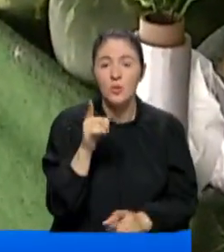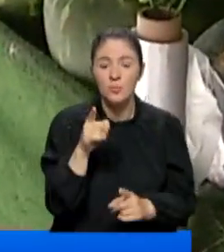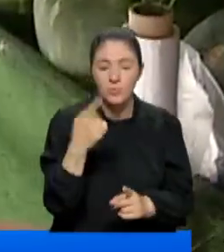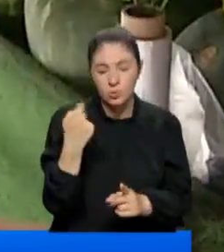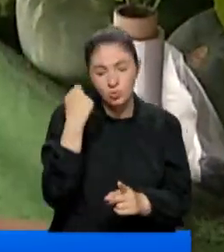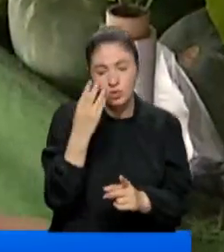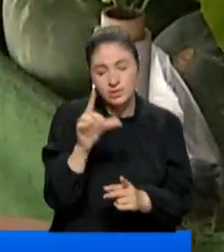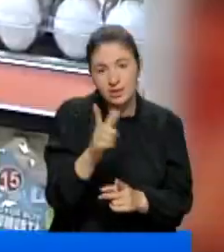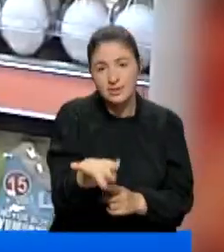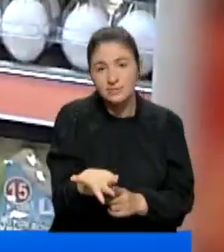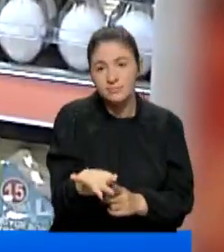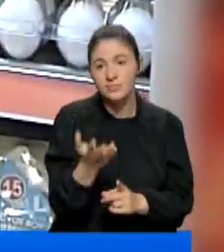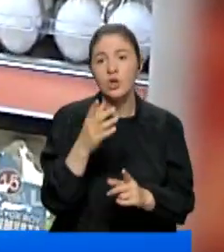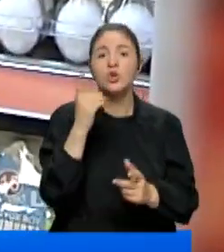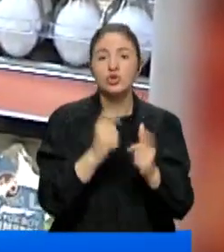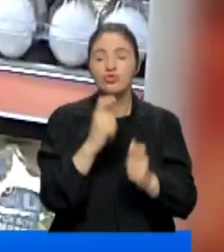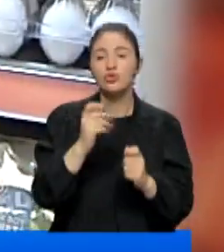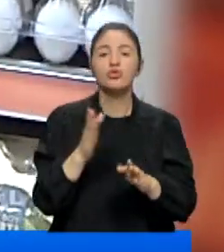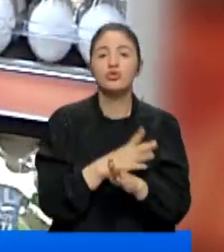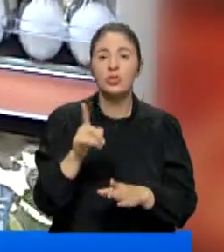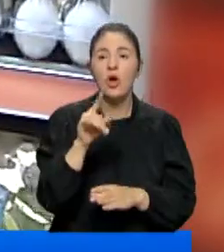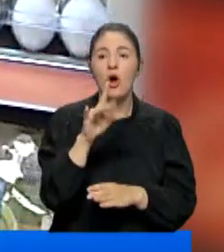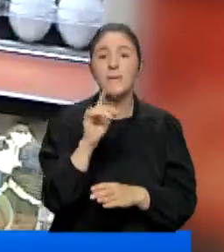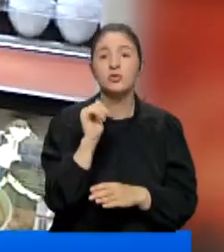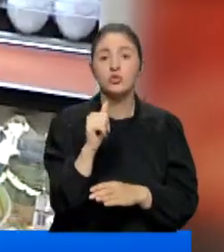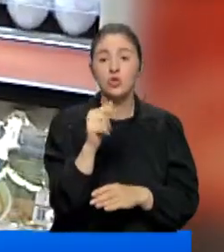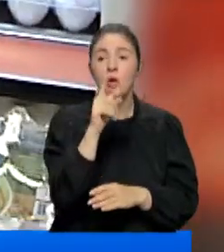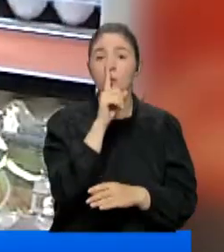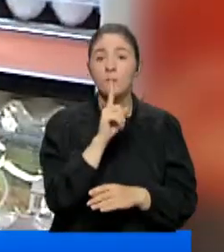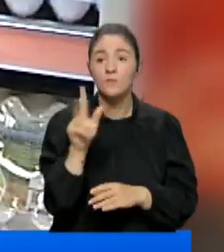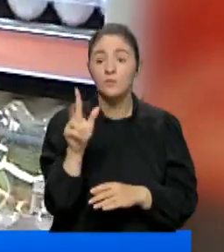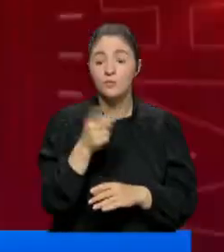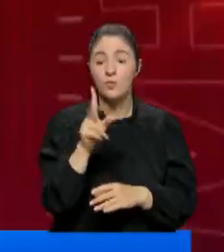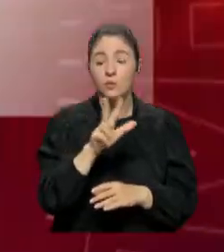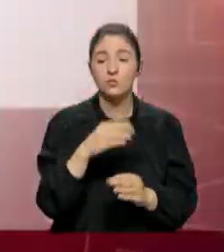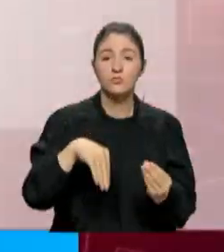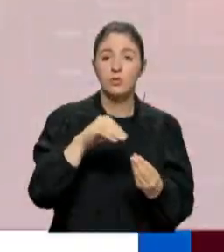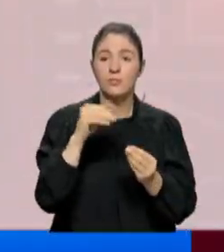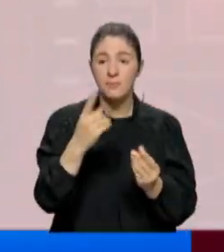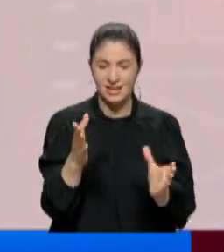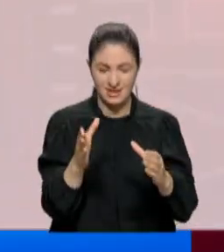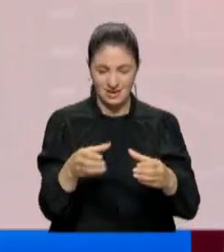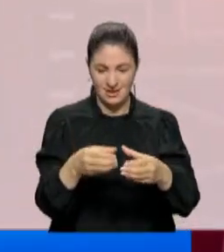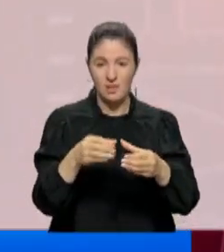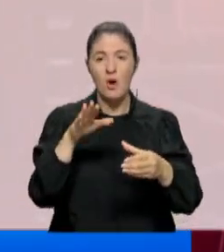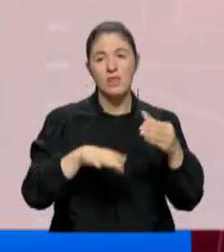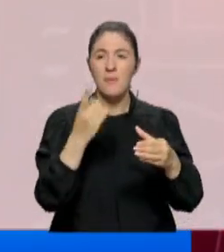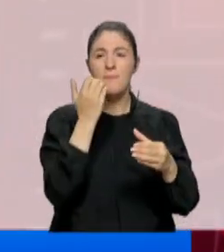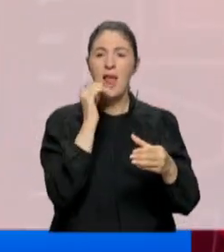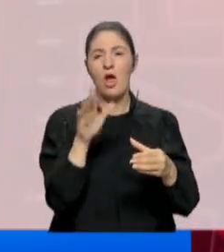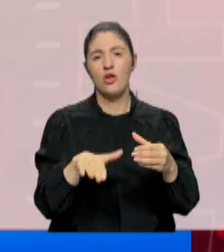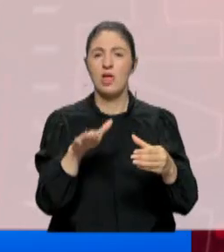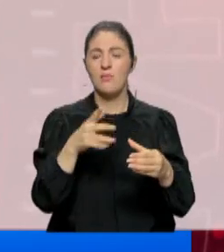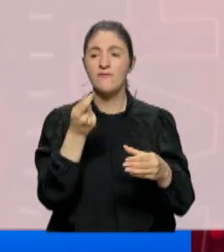bir düşünmeleri lazım. Süt ve süt ürünlerine 15 günde %30 zam geldi. Bir kalıp ortalama bir